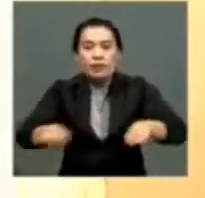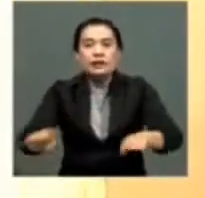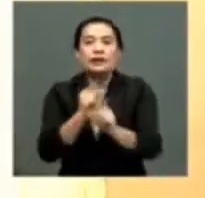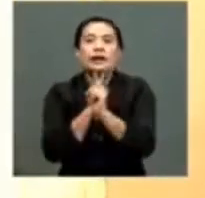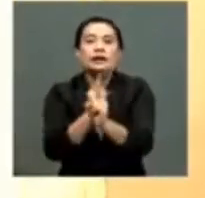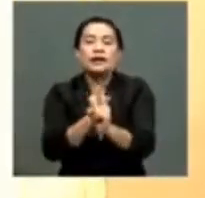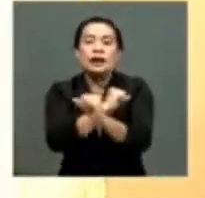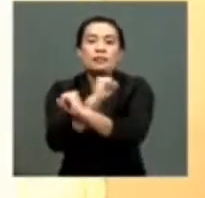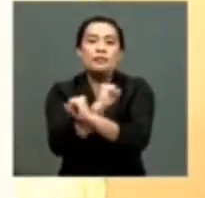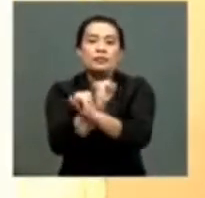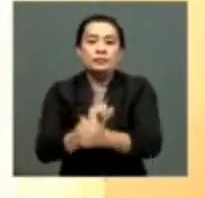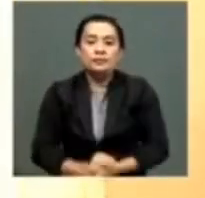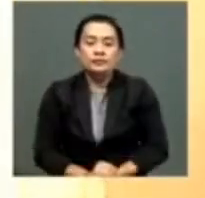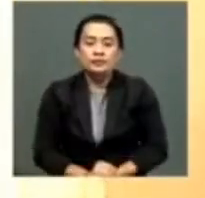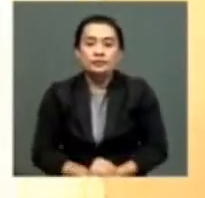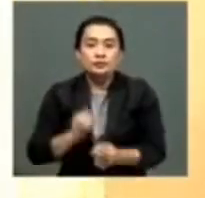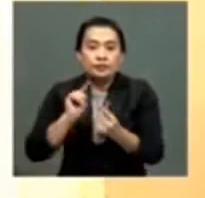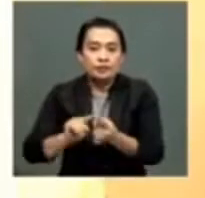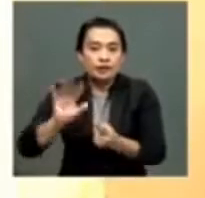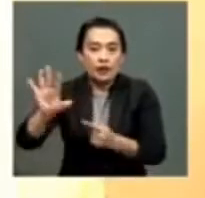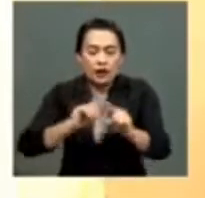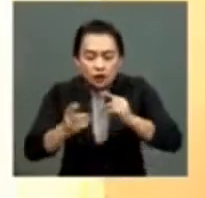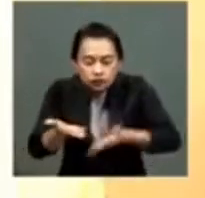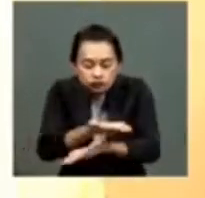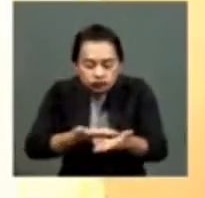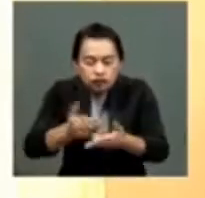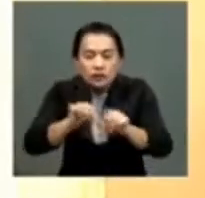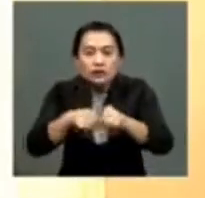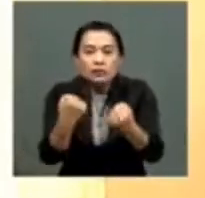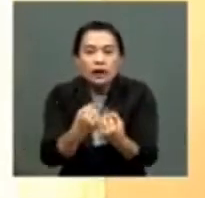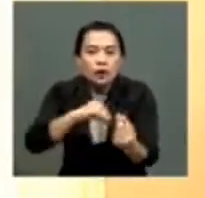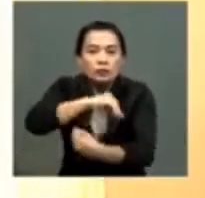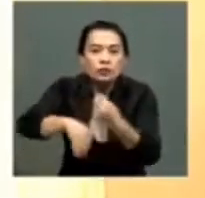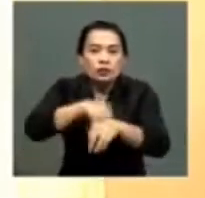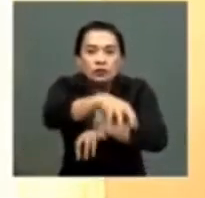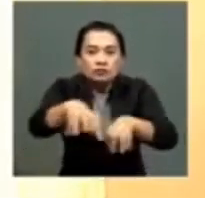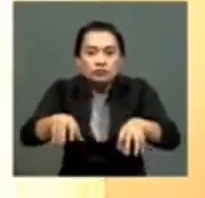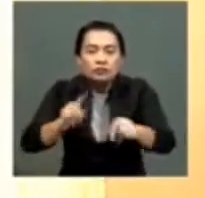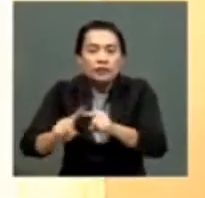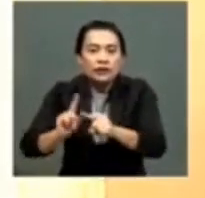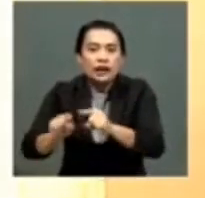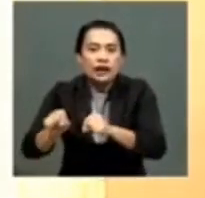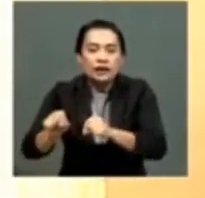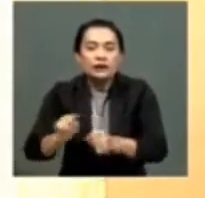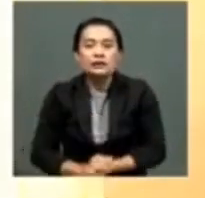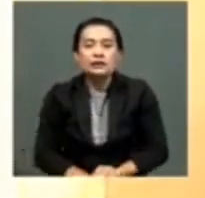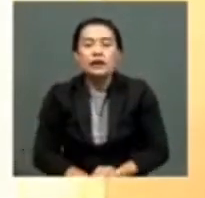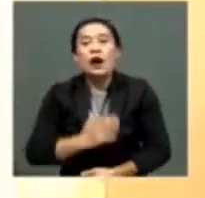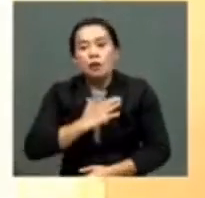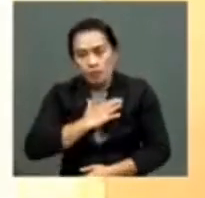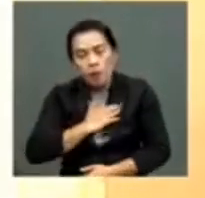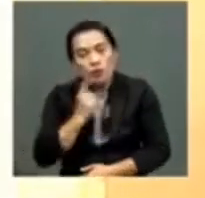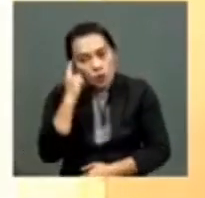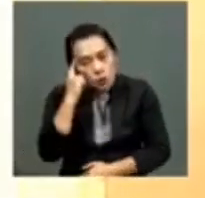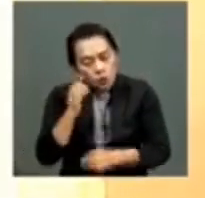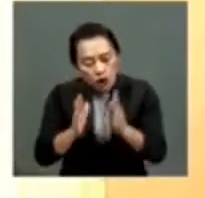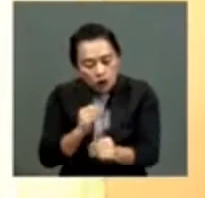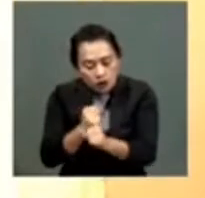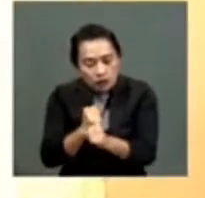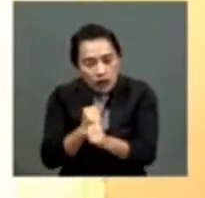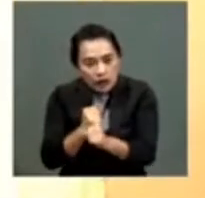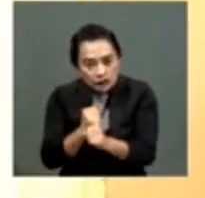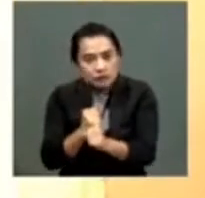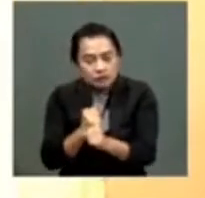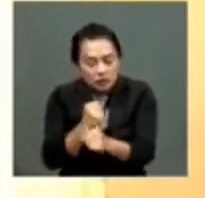ประการที่5จากการหารือกับสมาคมภาคธุรกิจต่างๆทำให้ผมได้รับทราบว่ามีแรงงานในบางภาคธุร